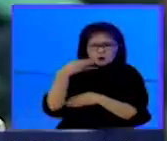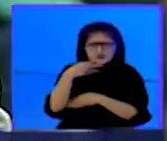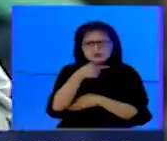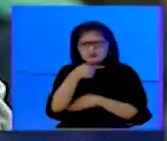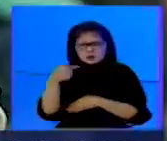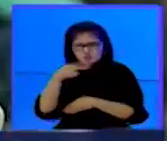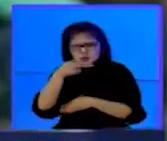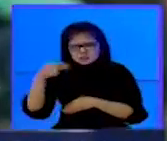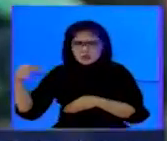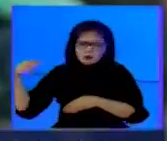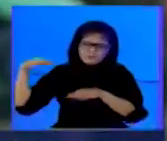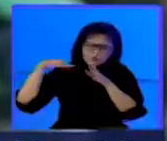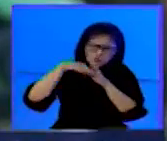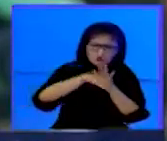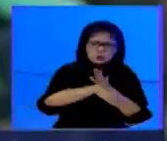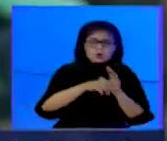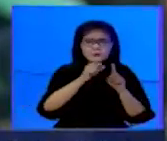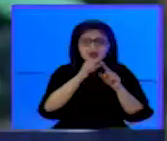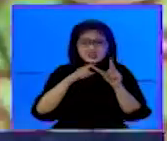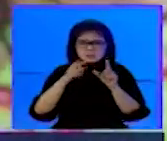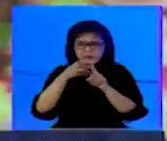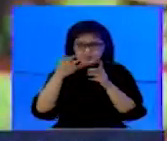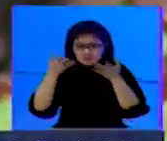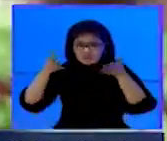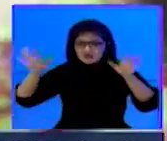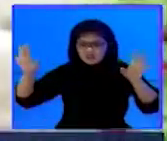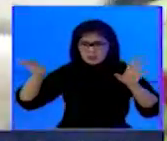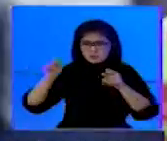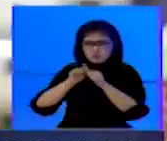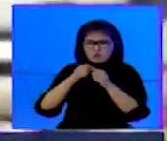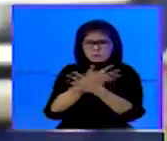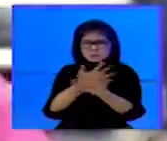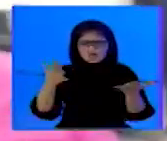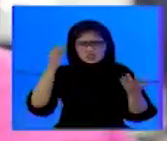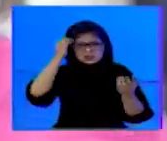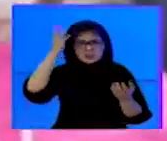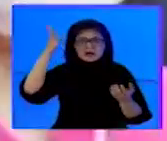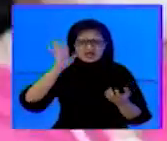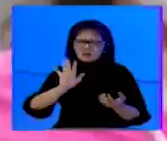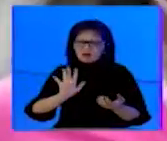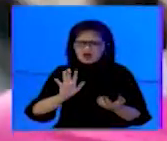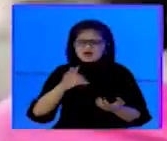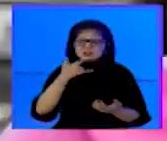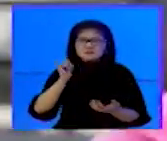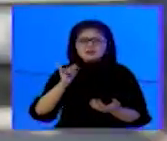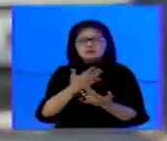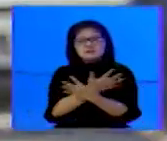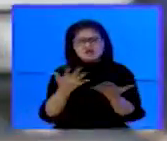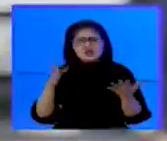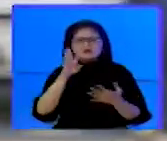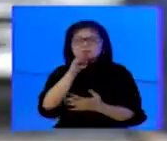goyah. PSBB yang dilonggarkan bukan berarti kita tidak waspada dan tidak taat protokol kesehatan. Demikian Rakyat Bicara pekan ini bersama saya, Hasbi Allah,